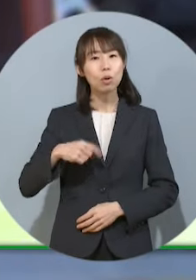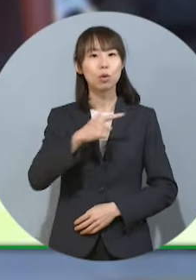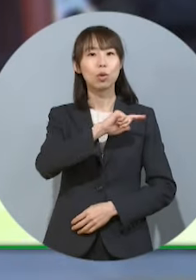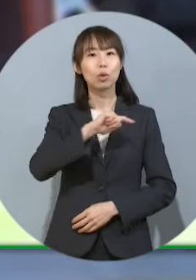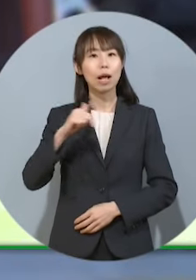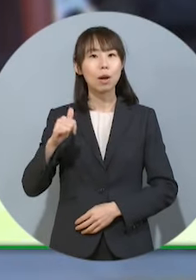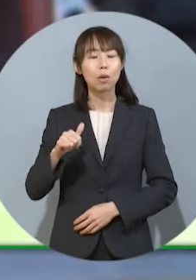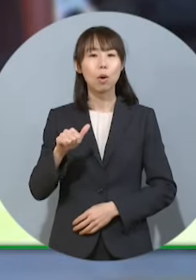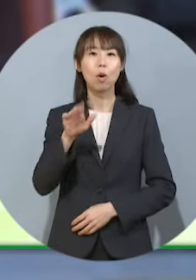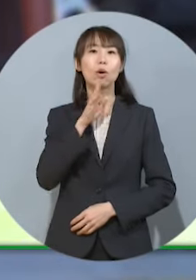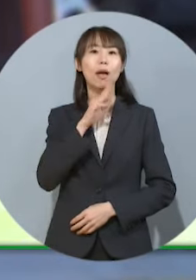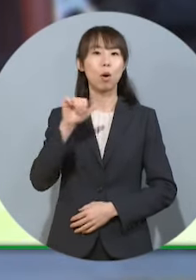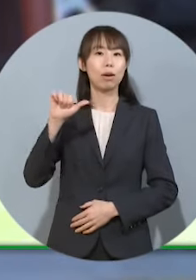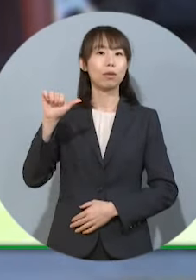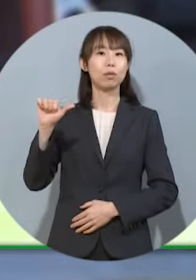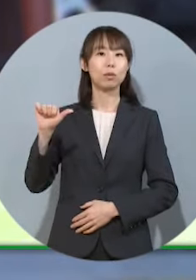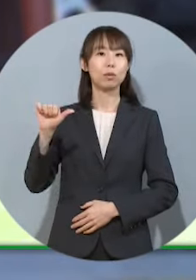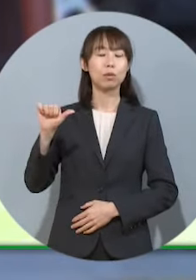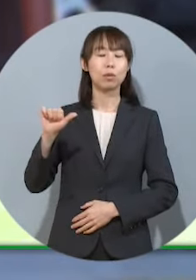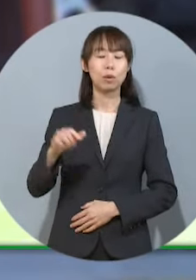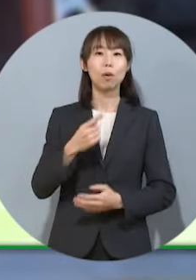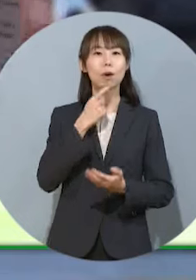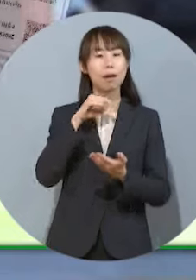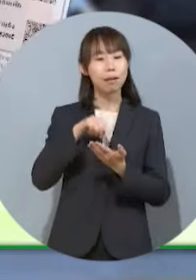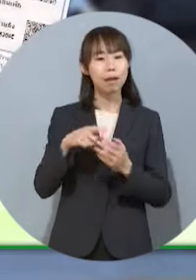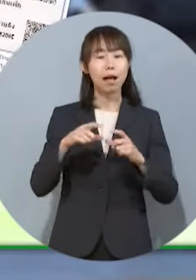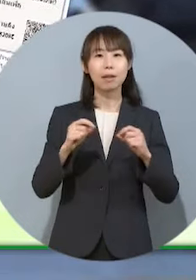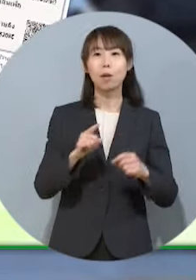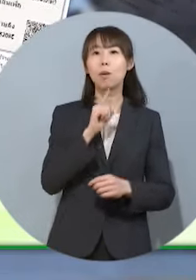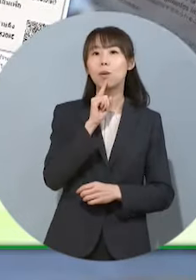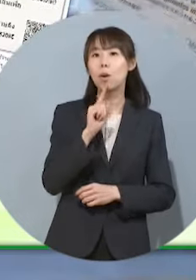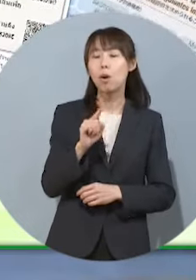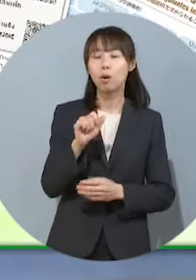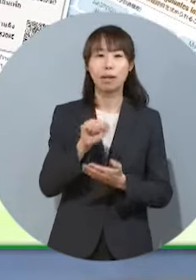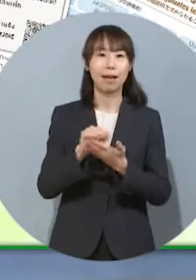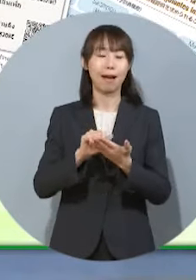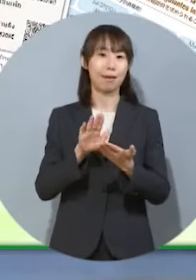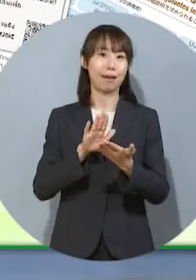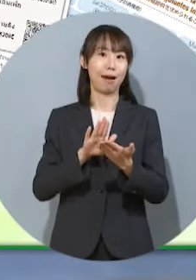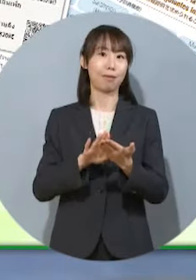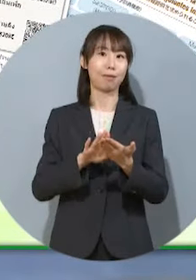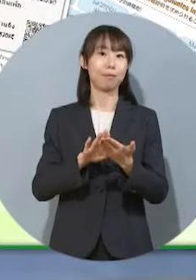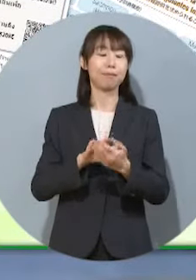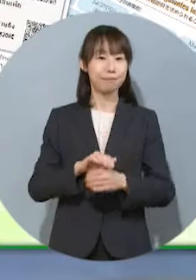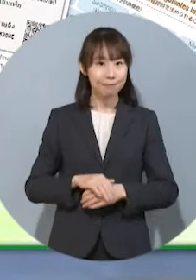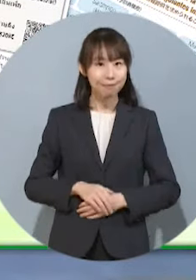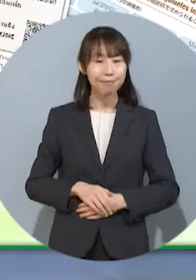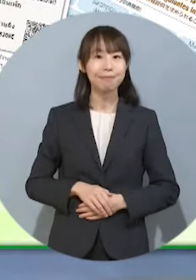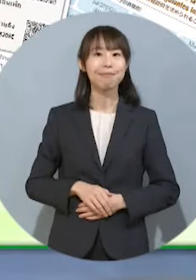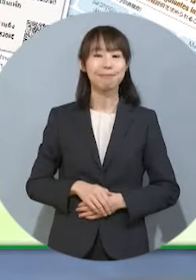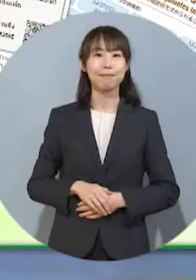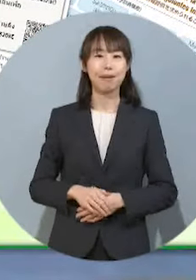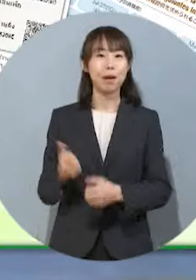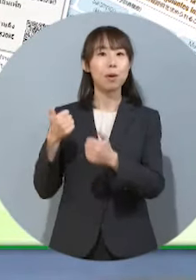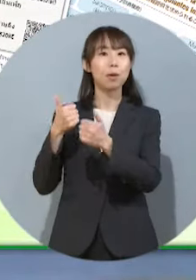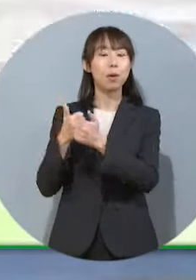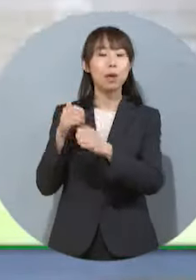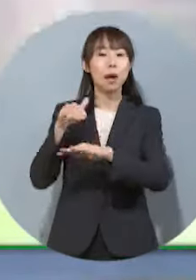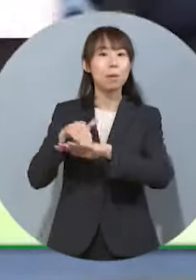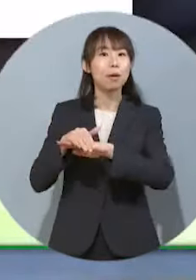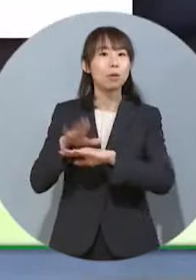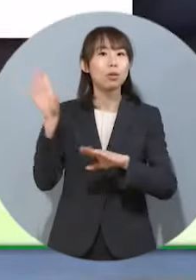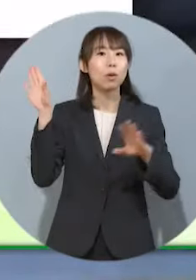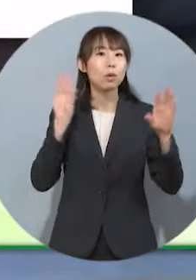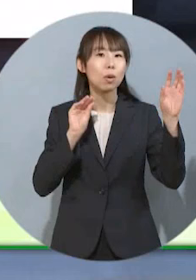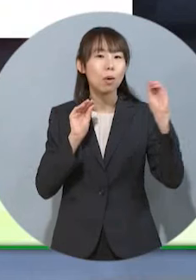つの言語と優しい日本語で作成されています。また外国語対応も可